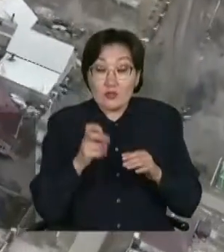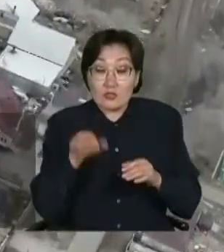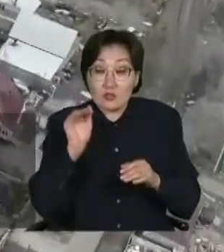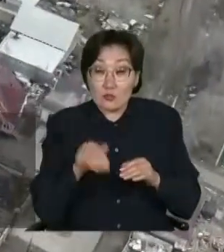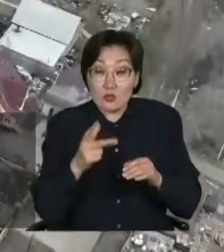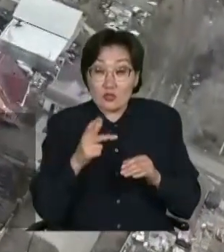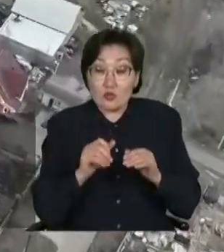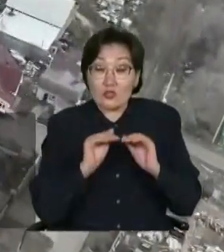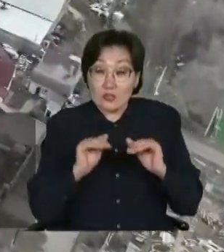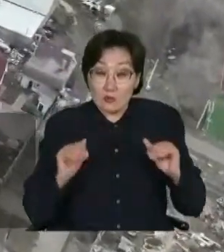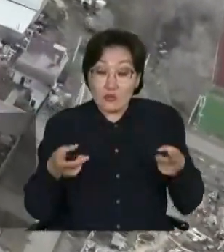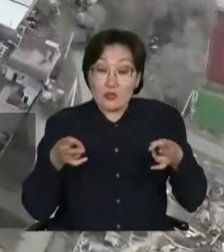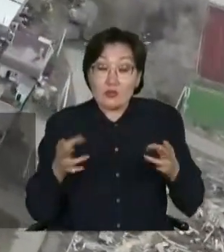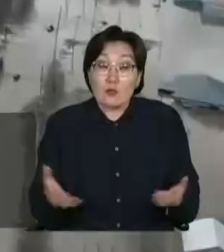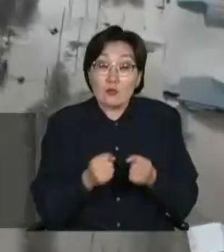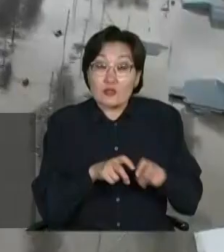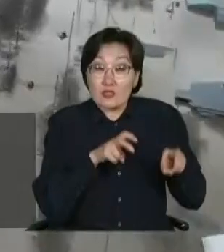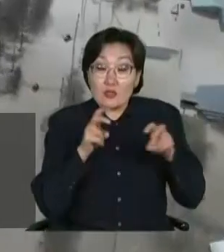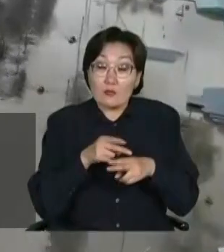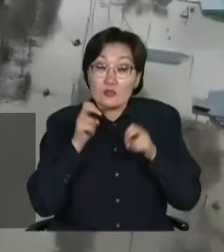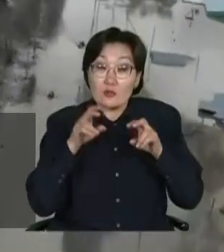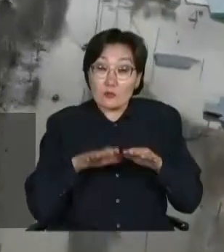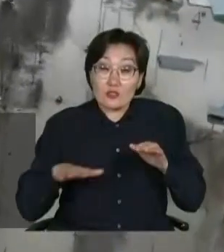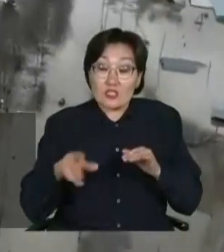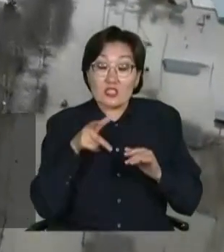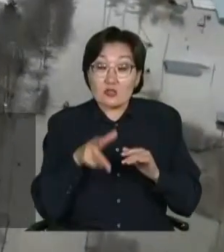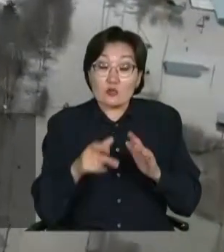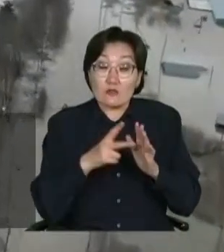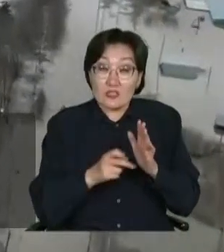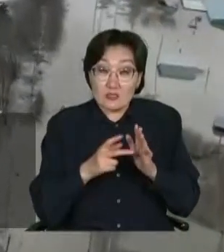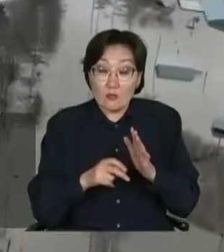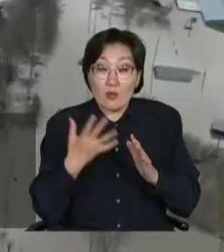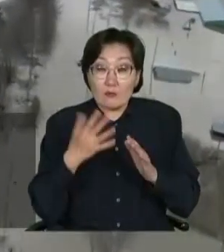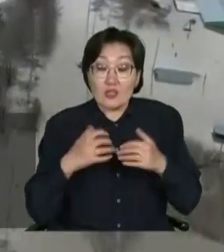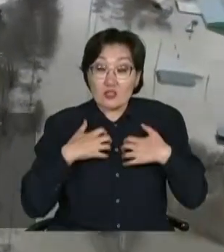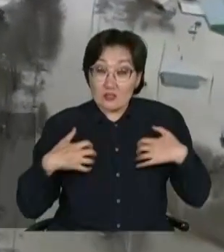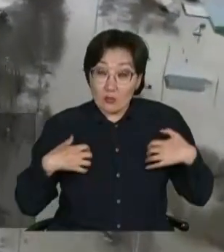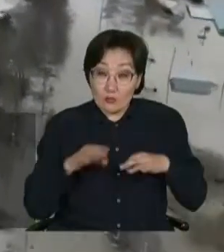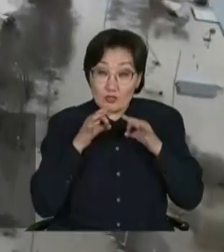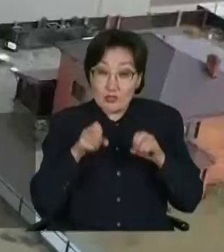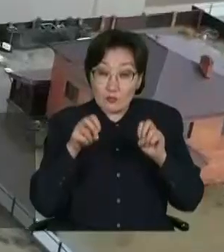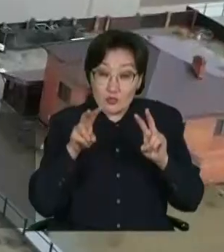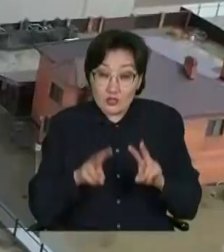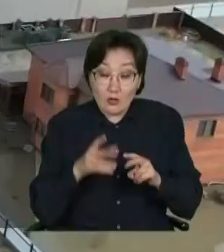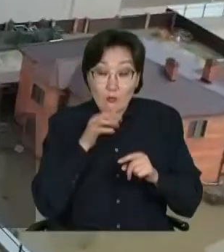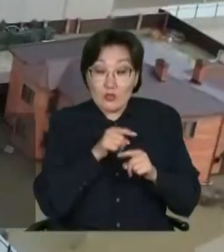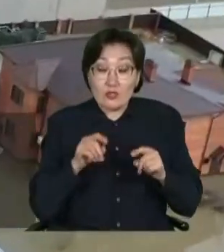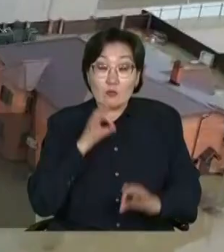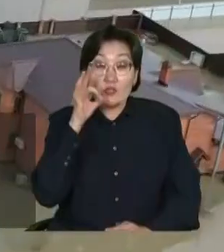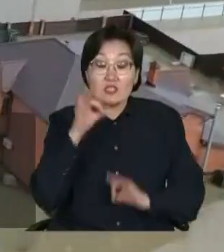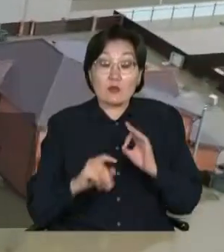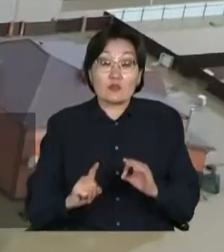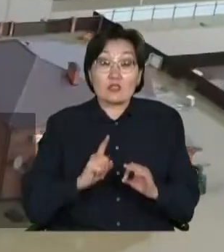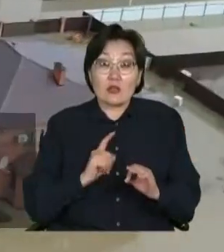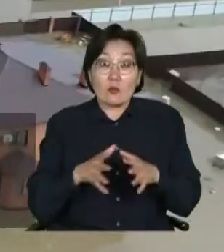200 300 детей. Спасатели вывезли в безопасную зону 3805 животных. По словам специалистов, в течение суток